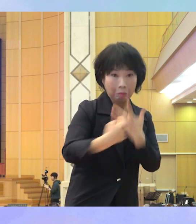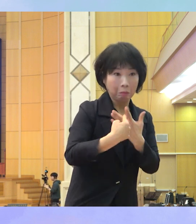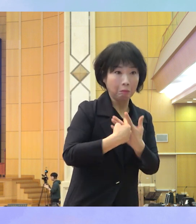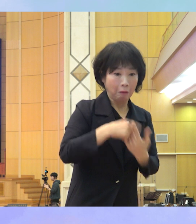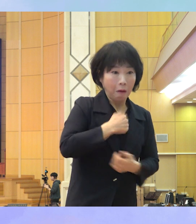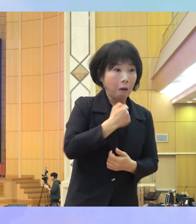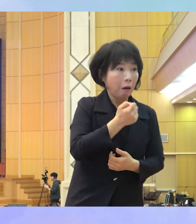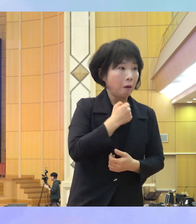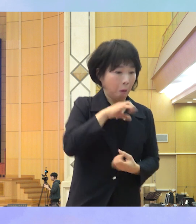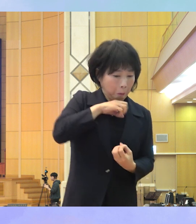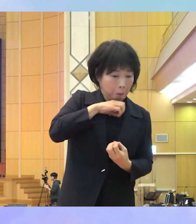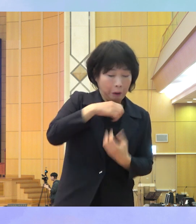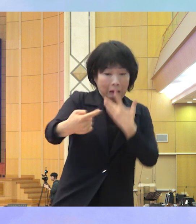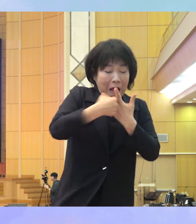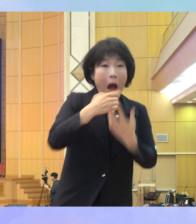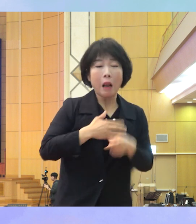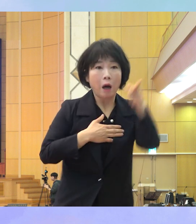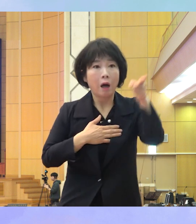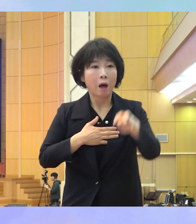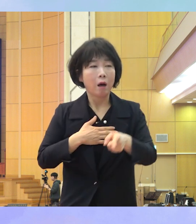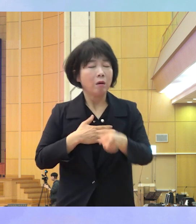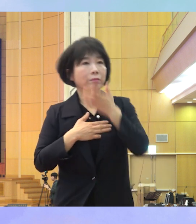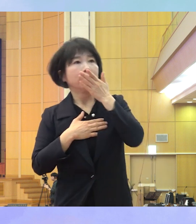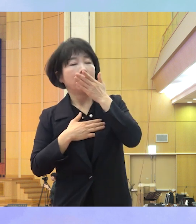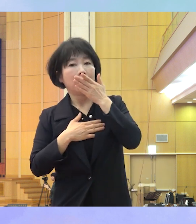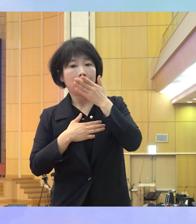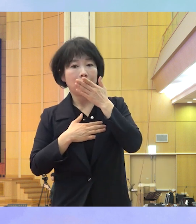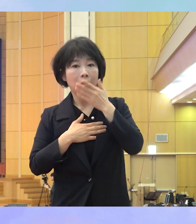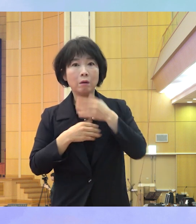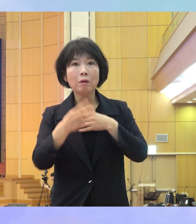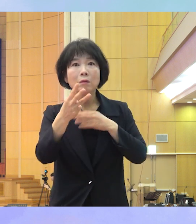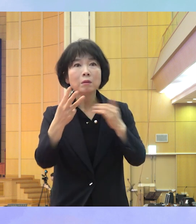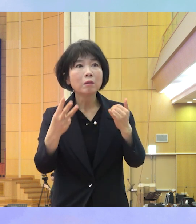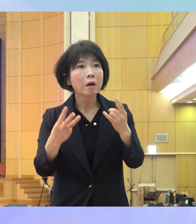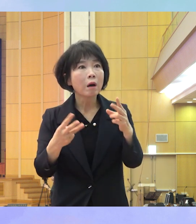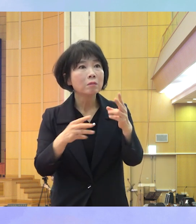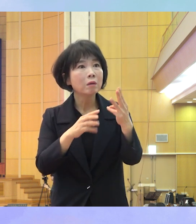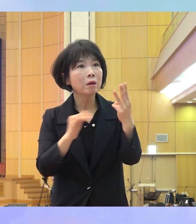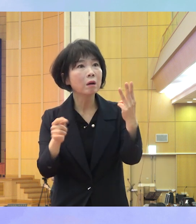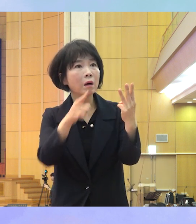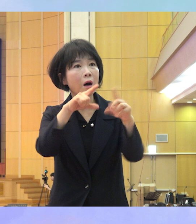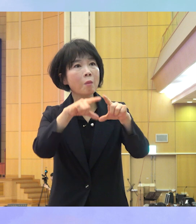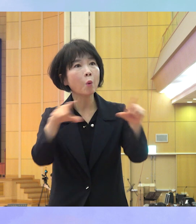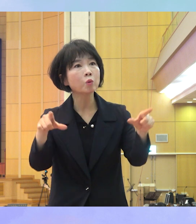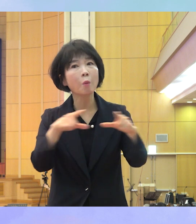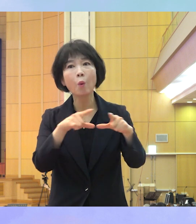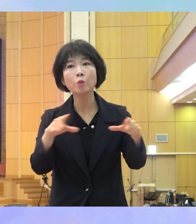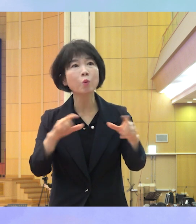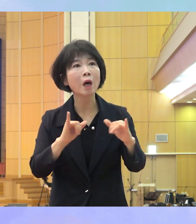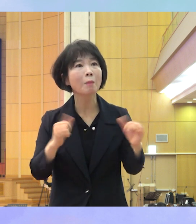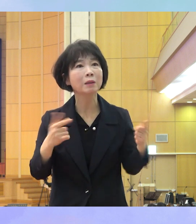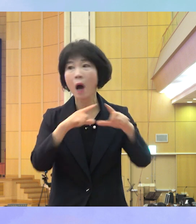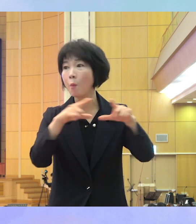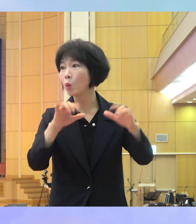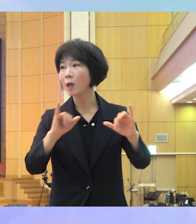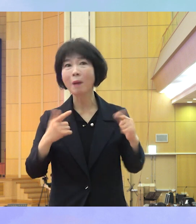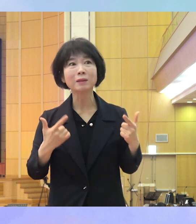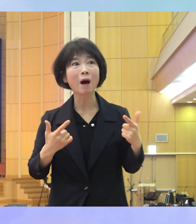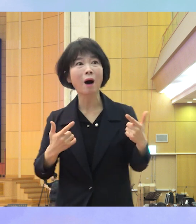2번째 놀랐어요. 깜짝 놀랐어요. 아니 이분들이 보통 사람이 아니야. 이분들이 보통 사람이야. 보통 사람이